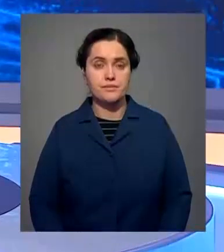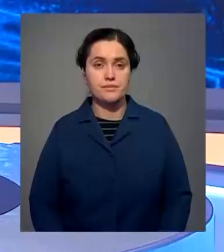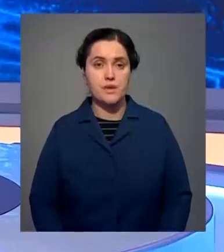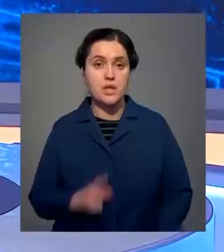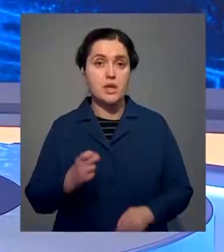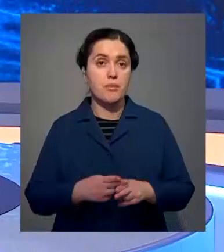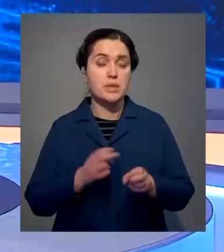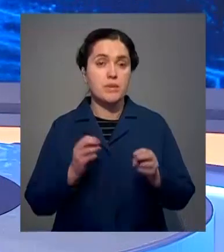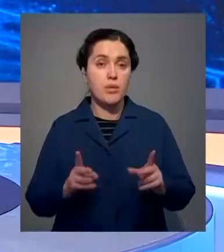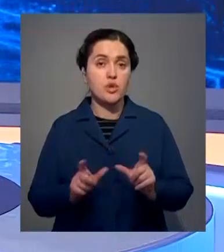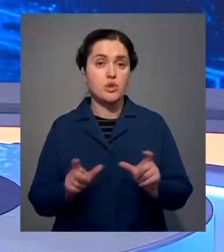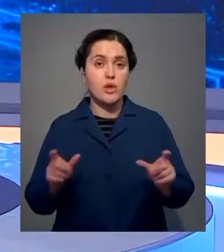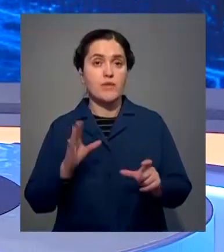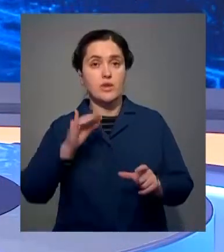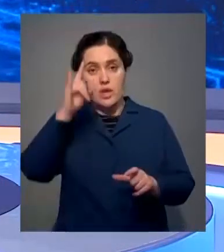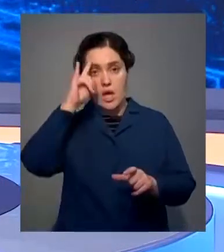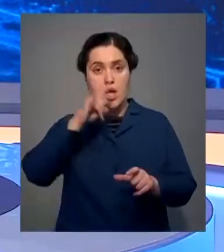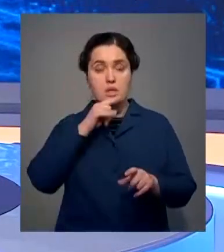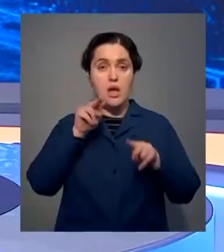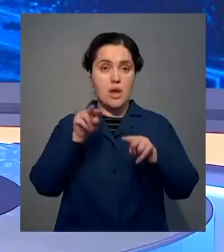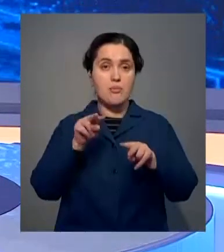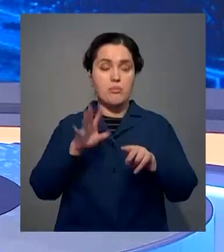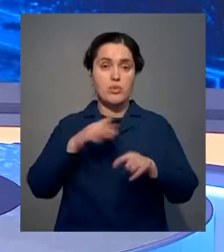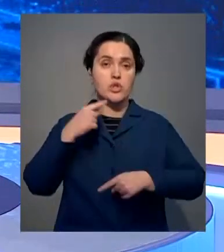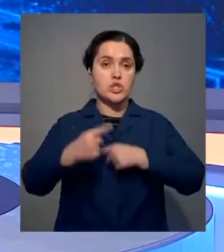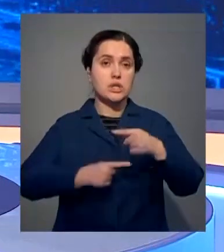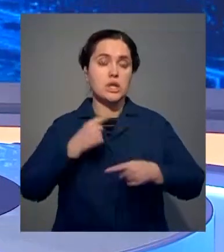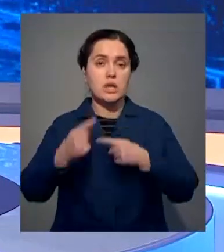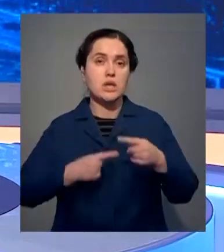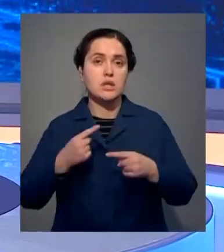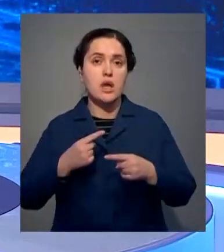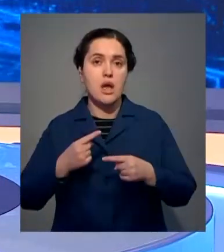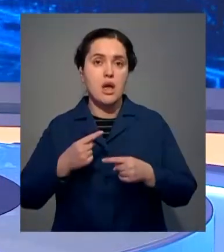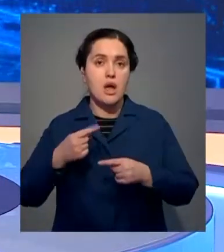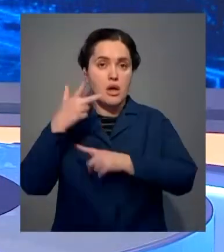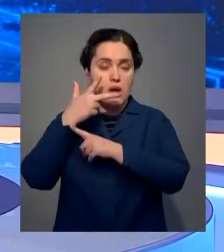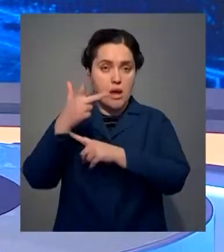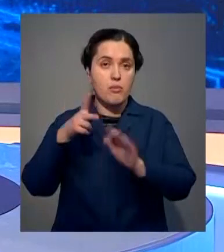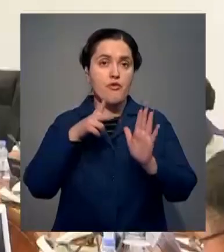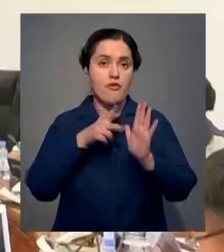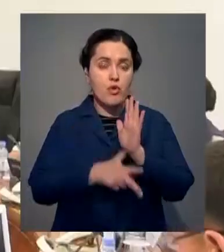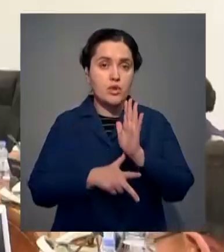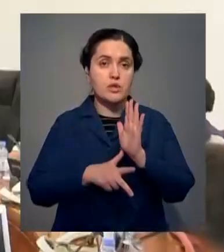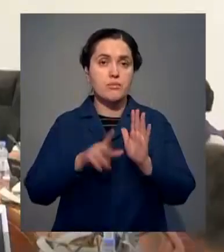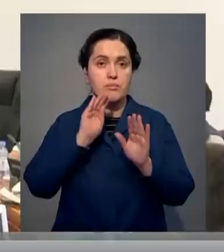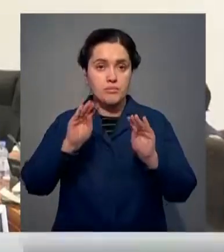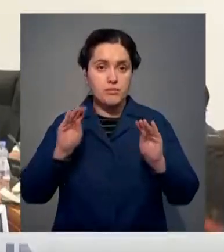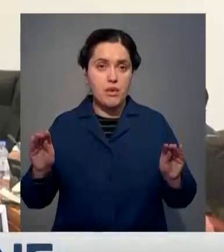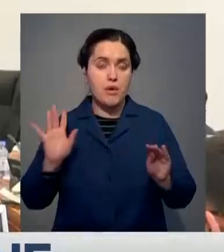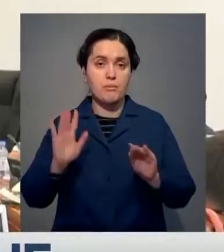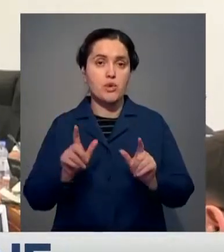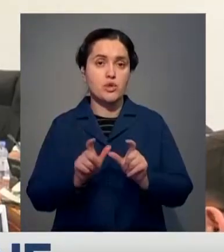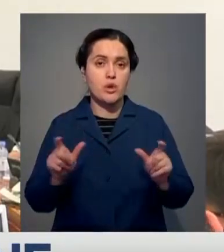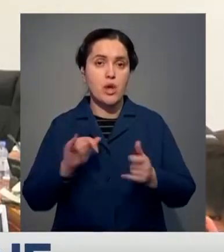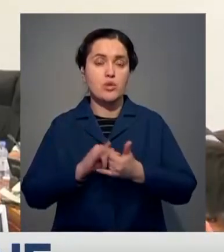За безопасностью в школах Восточного Казахстана проследят в онлайн-режиме. 8 тысяч камер видеонаблюдения, установленных при объектах образования